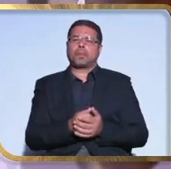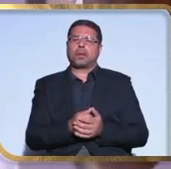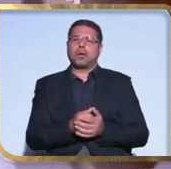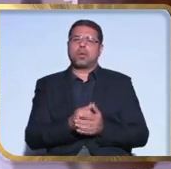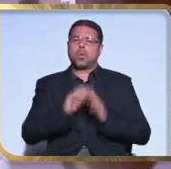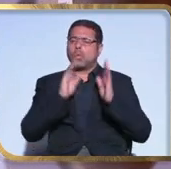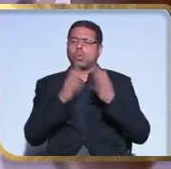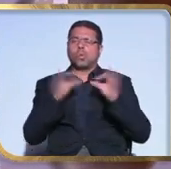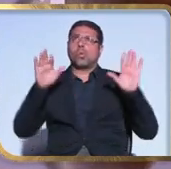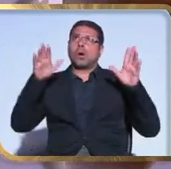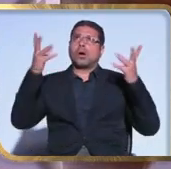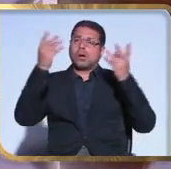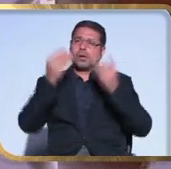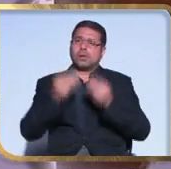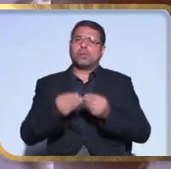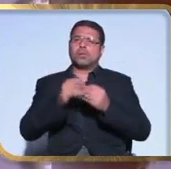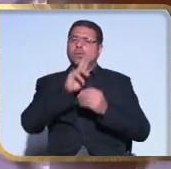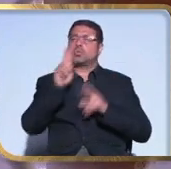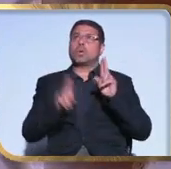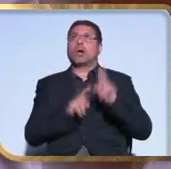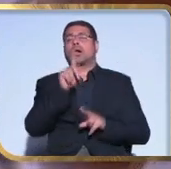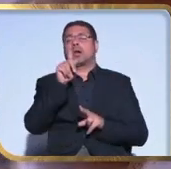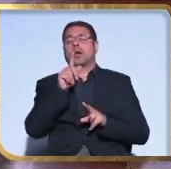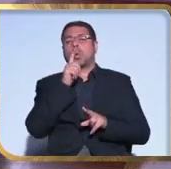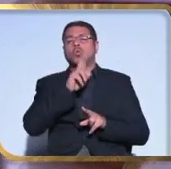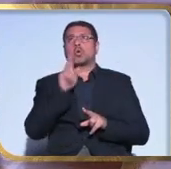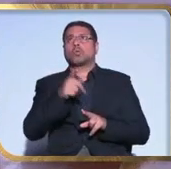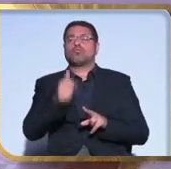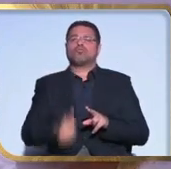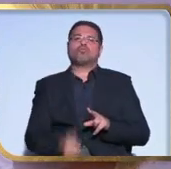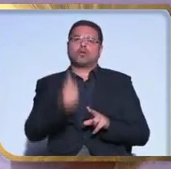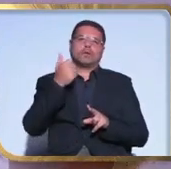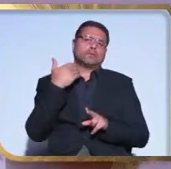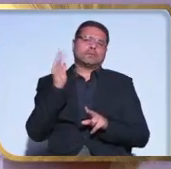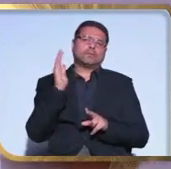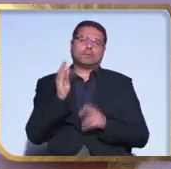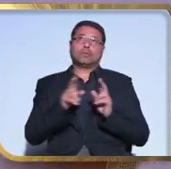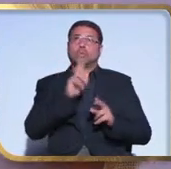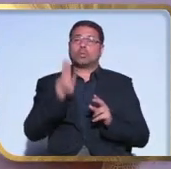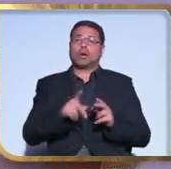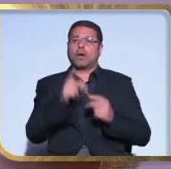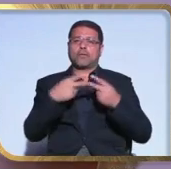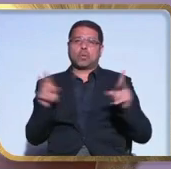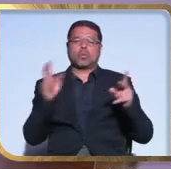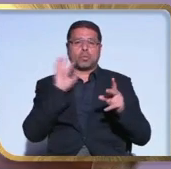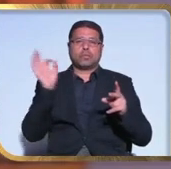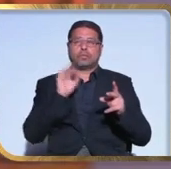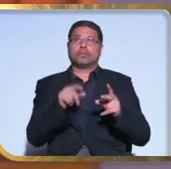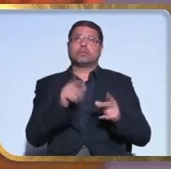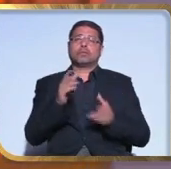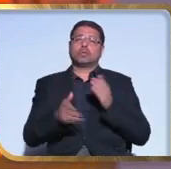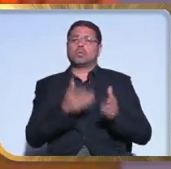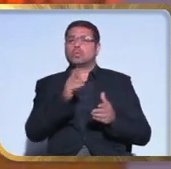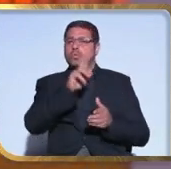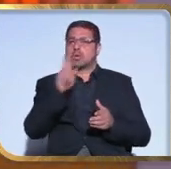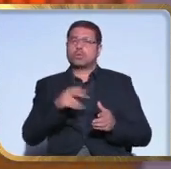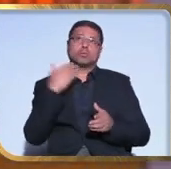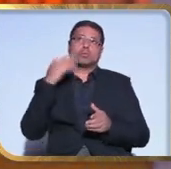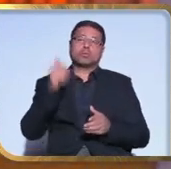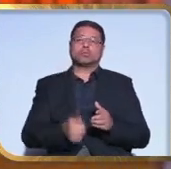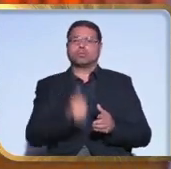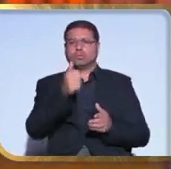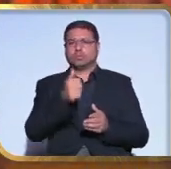وبكل وحي اوحيت نسالك نسالك نصرا عزيزا نسالك فتحا مبينا نسالك عزا